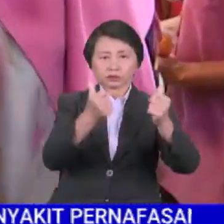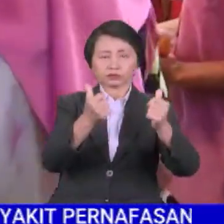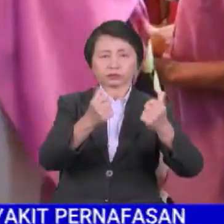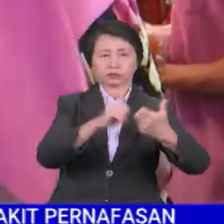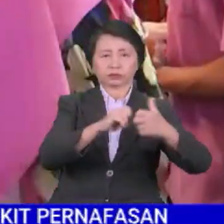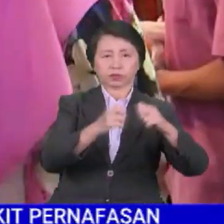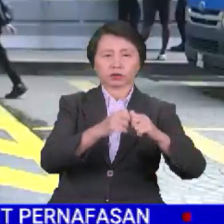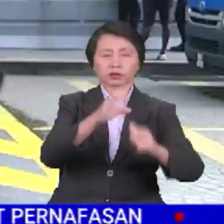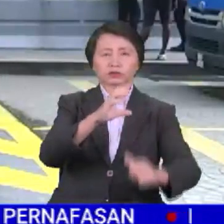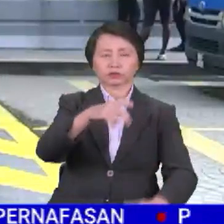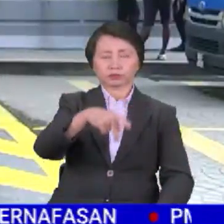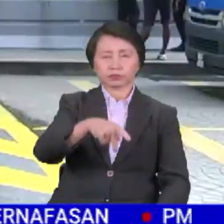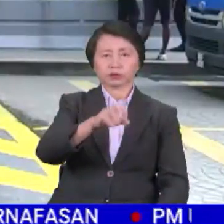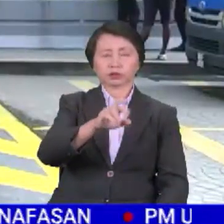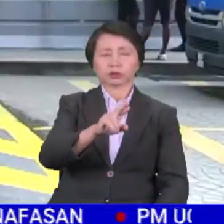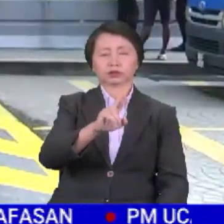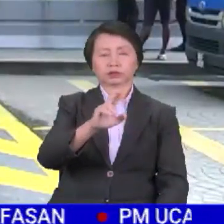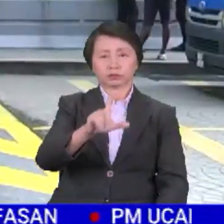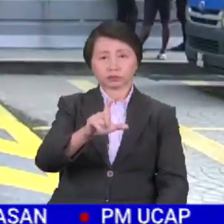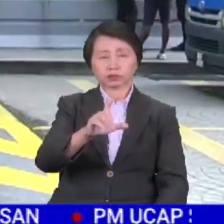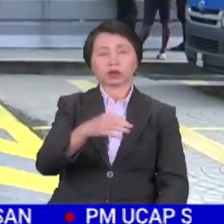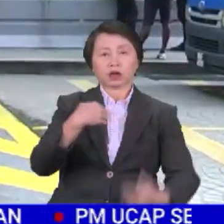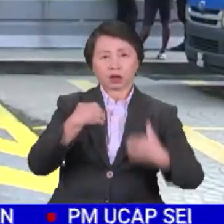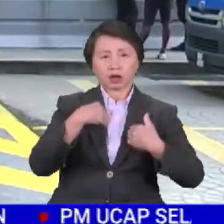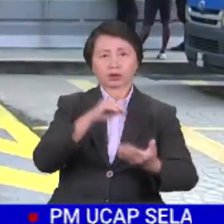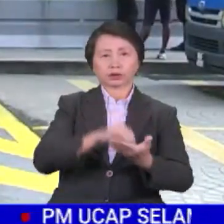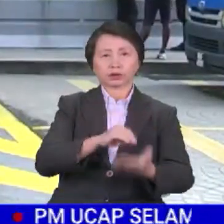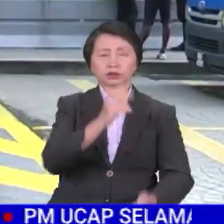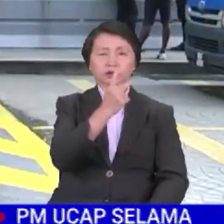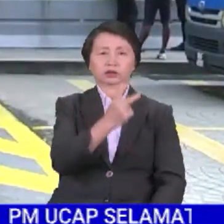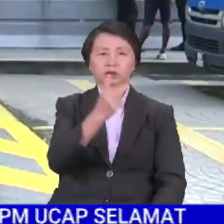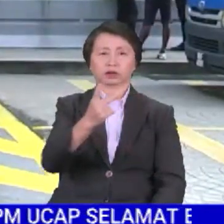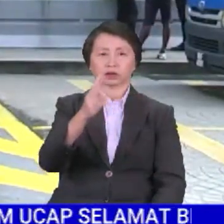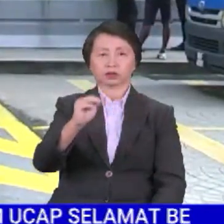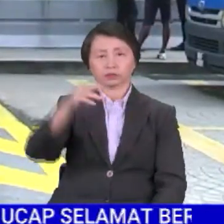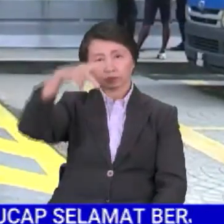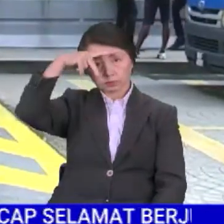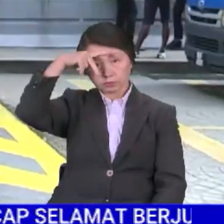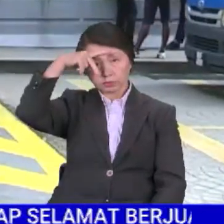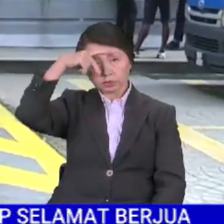Krisis CPRC yang berpangkalan di Kementerian Kesihatan Putrajaya.